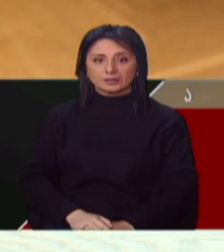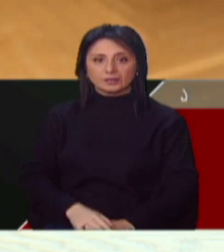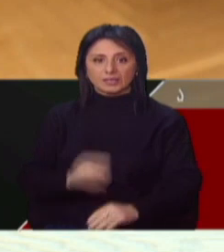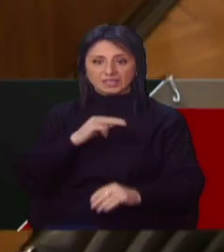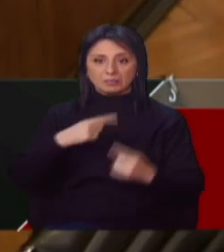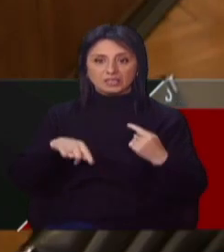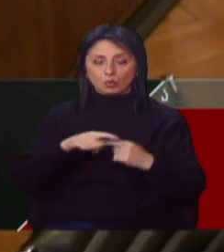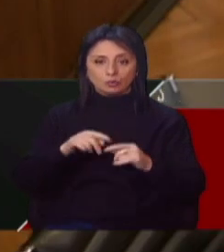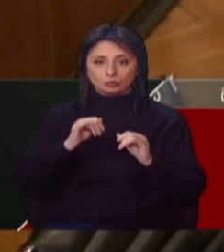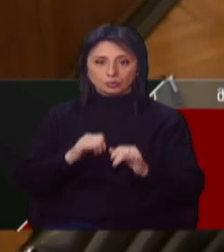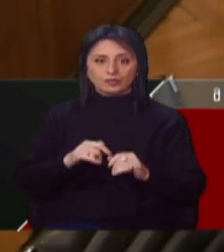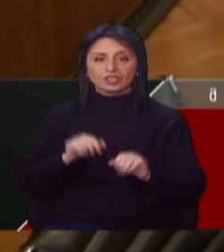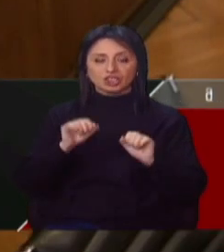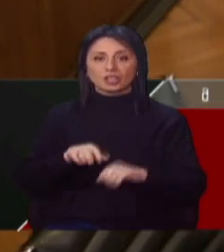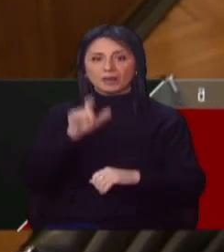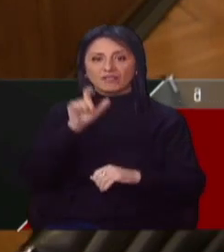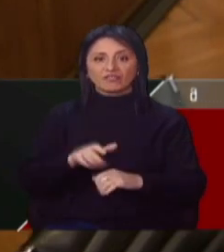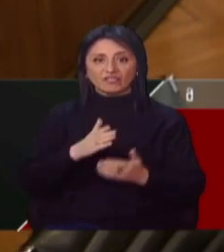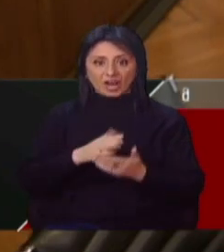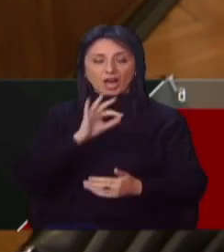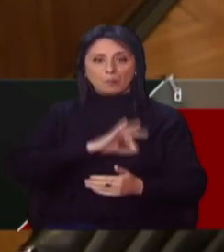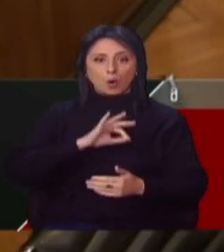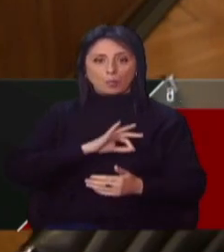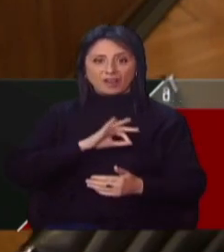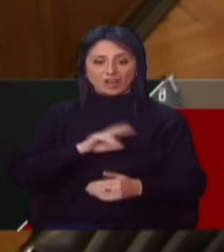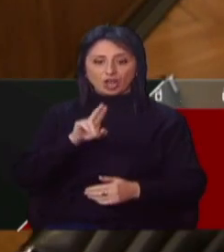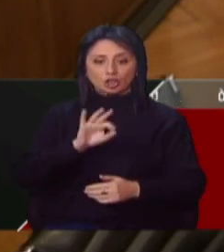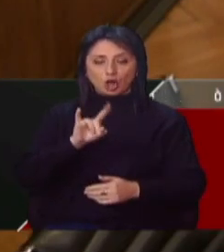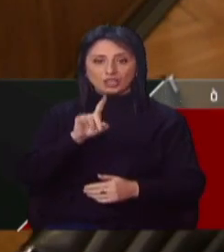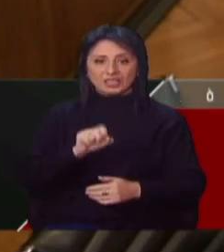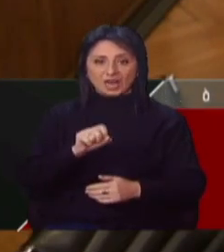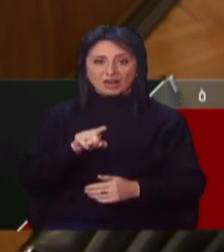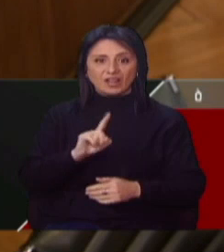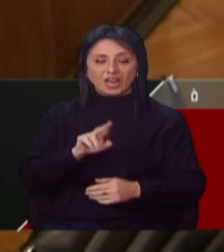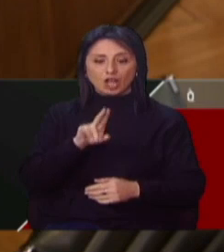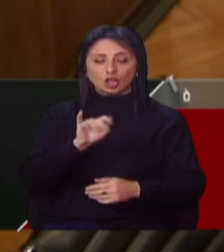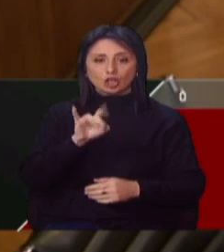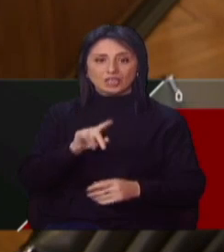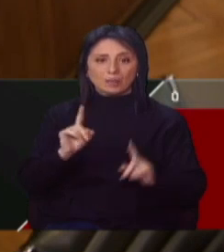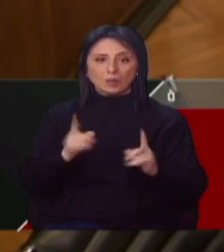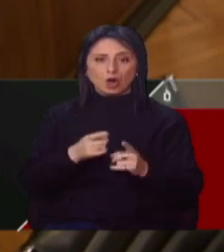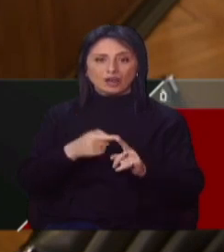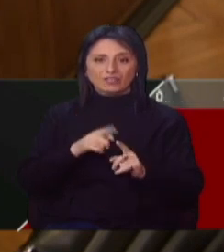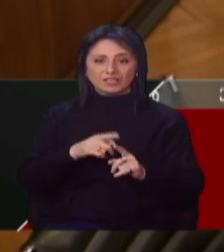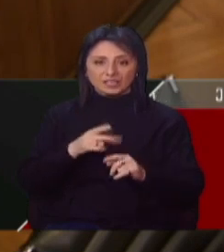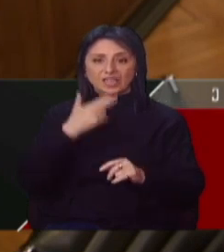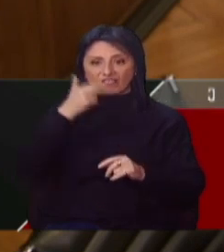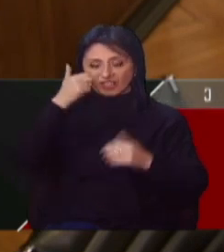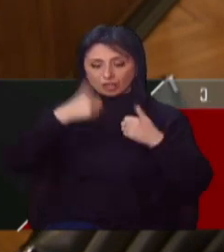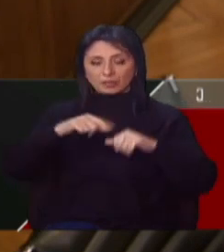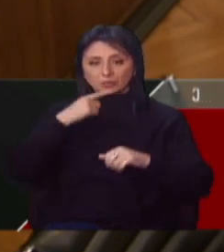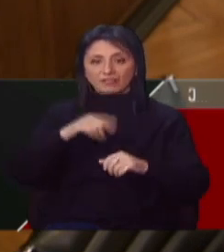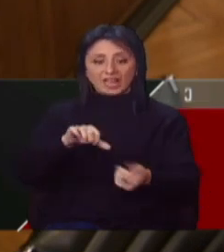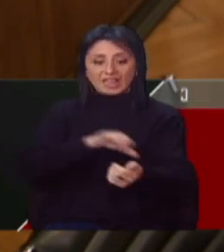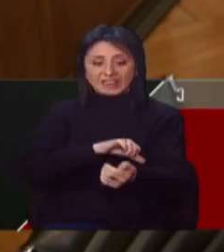ამ სამსახურს. შეიძლება ადამიანი არის მომხმარებელი იმ დოზით, რა დოზითაც, მოკლედ ეს ყველა სამართლებრივი. ვენეციის კომისია ამბობს,